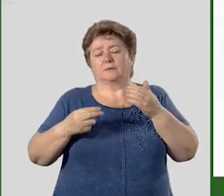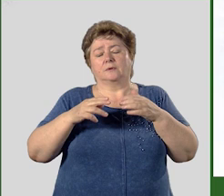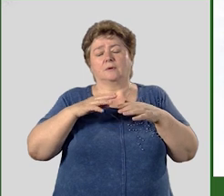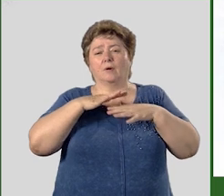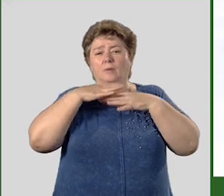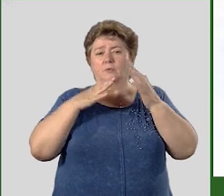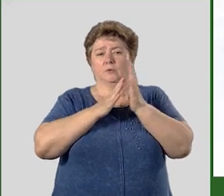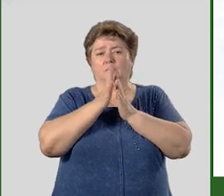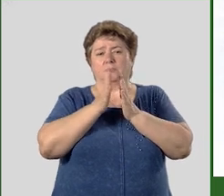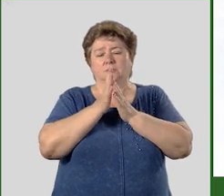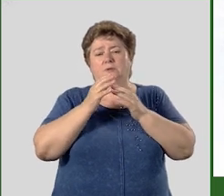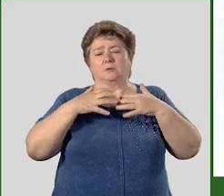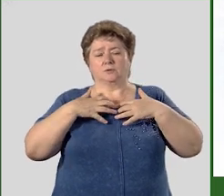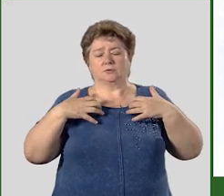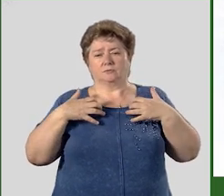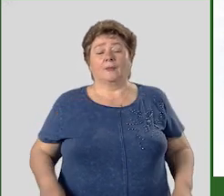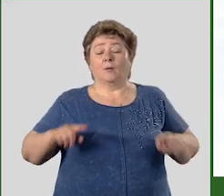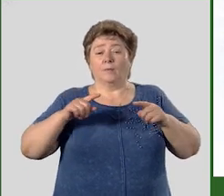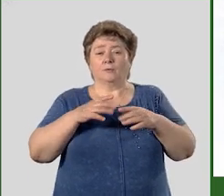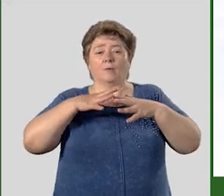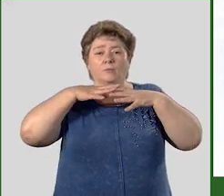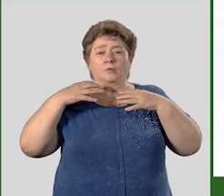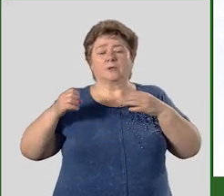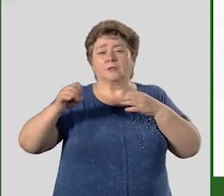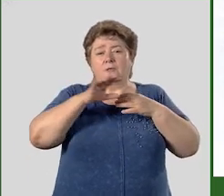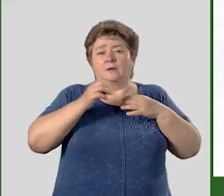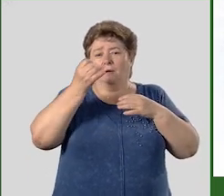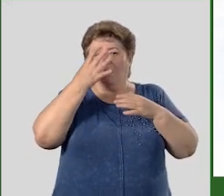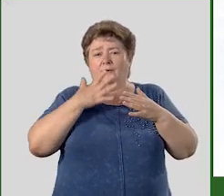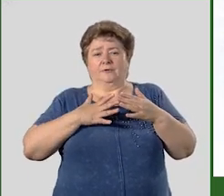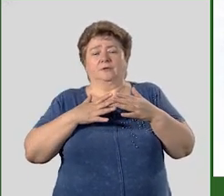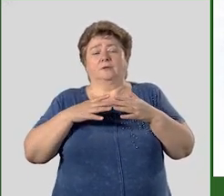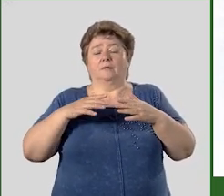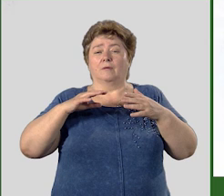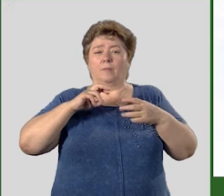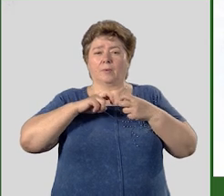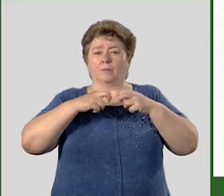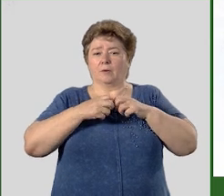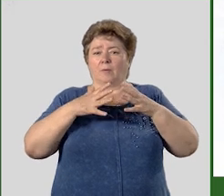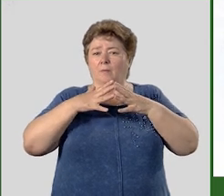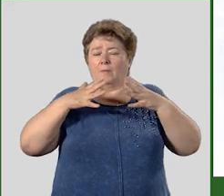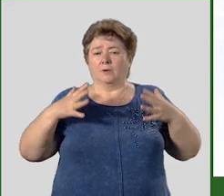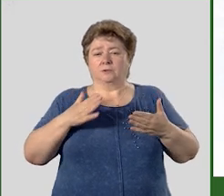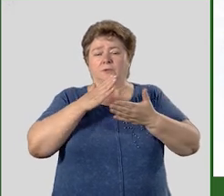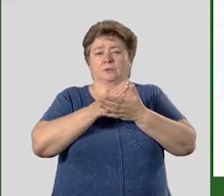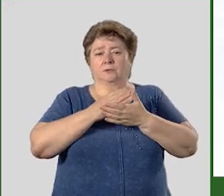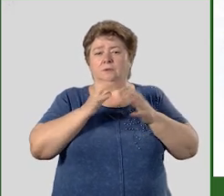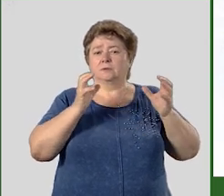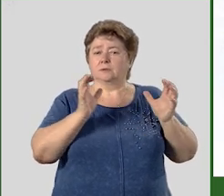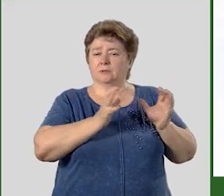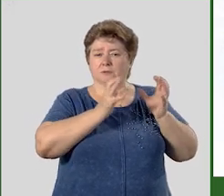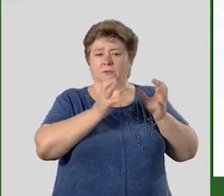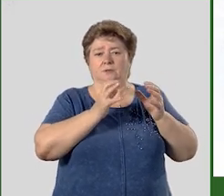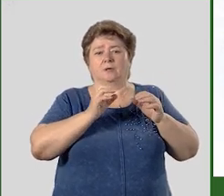многих видов растений и животных. Поэтому во многих странах Африки остро стоит проблема охраны